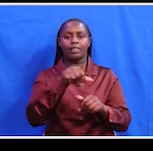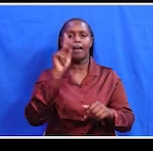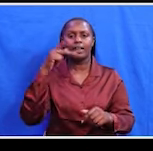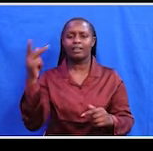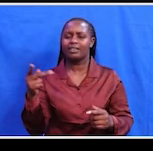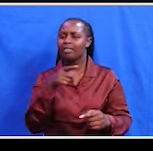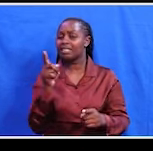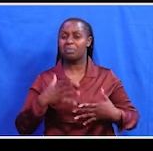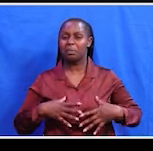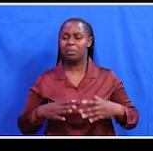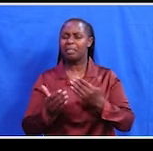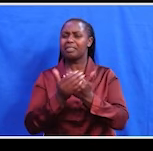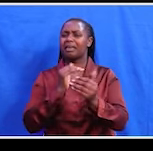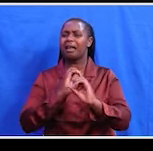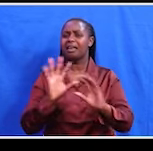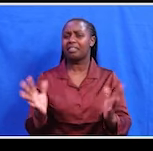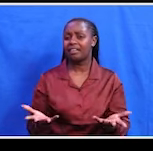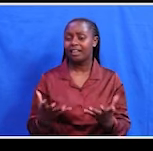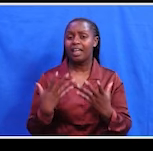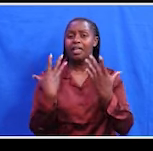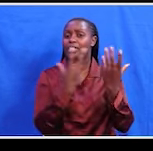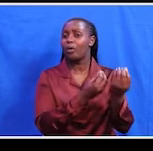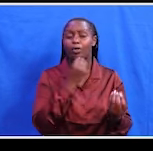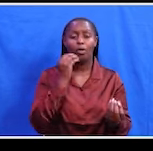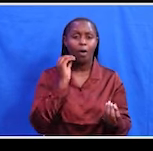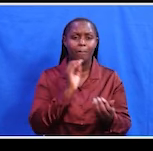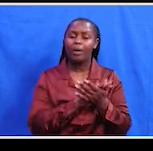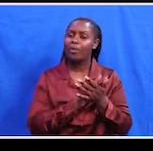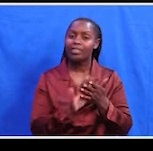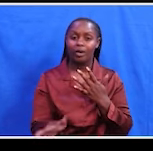hawakujali, walienda nyumbani, na wanaenda nyumbani hivyo, mkono mtupu hivyo.